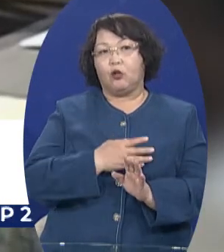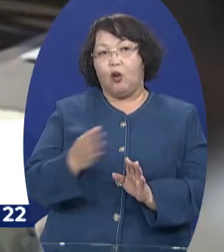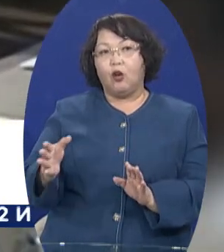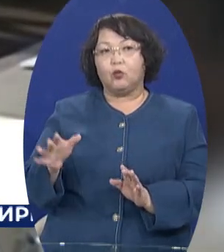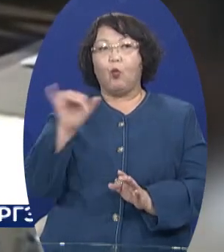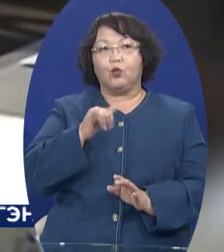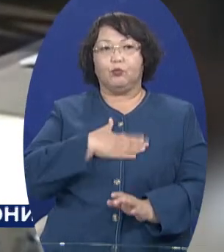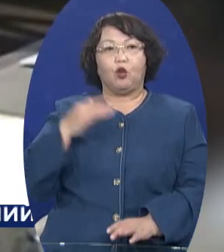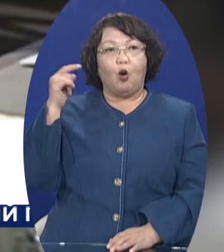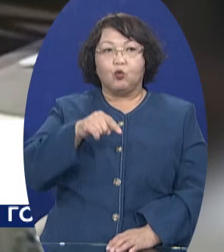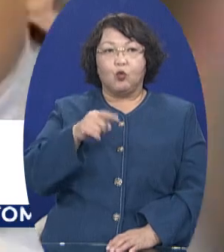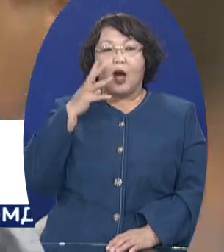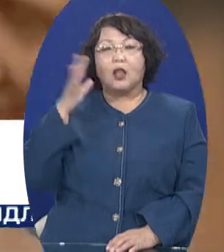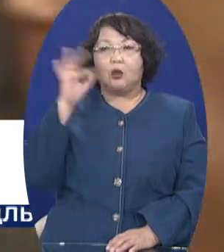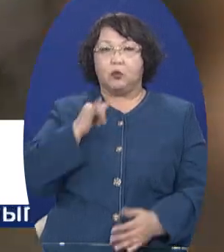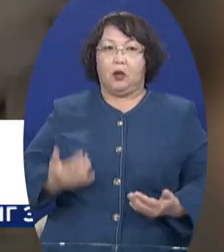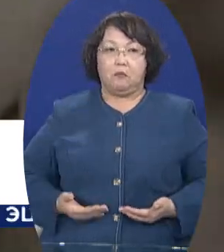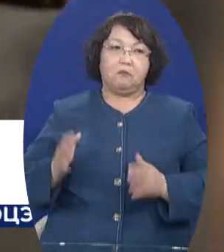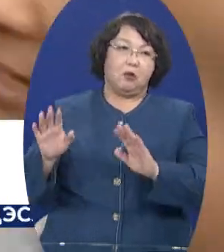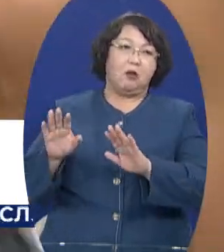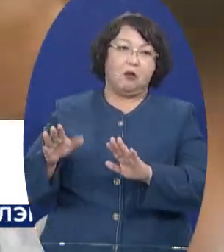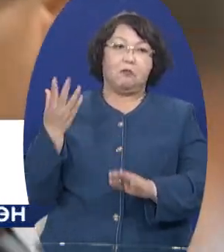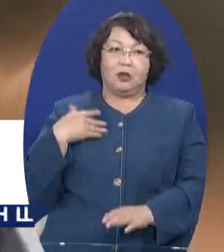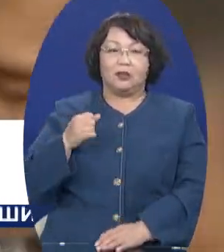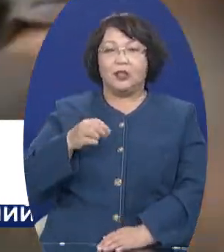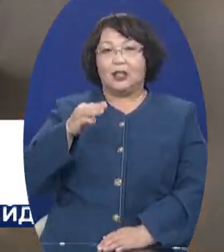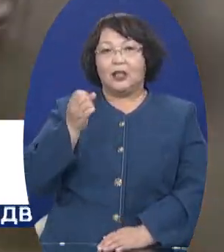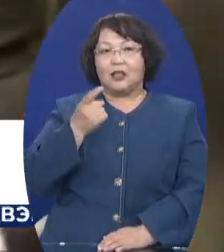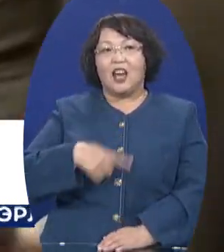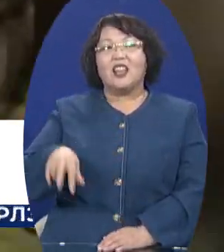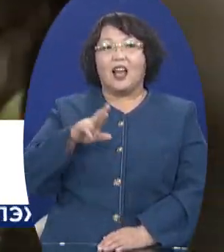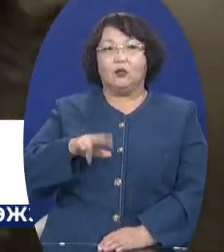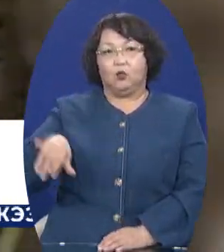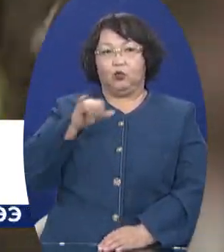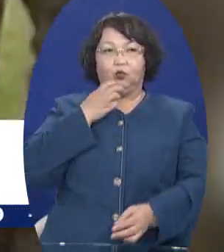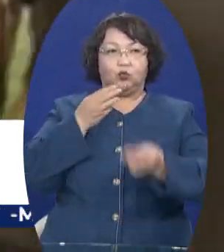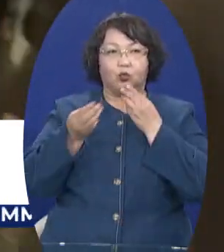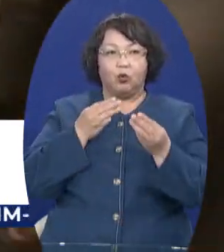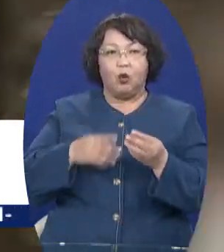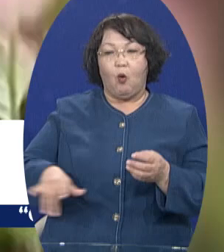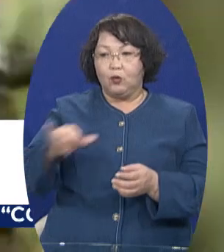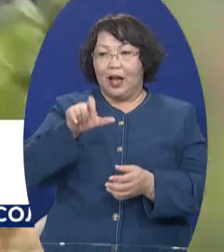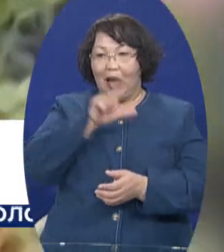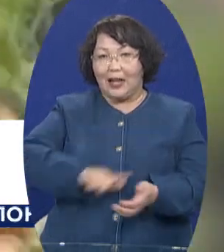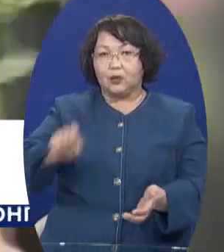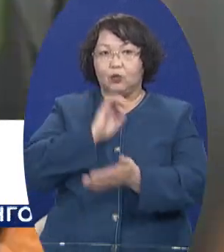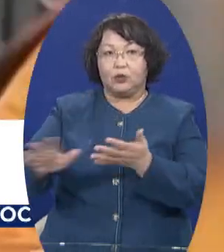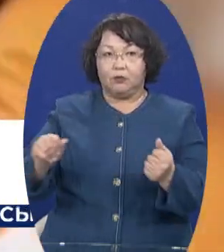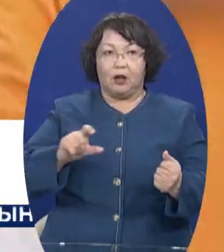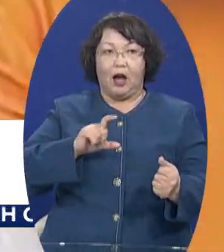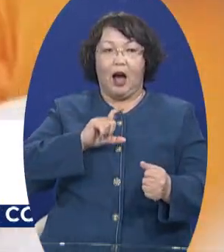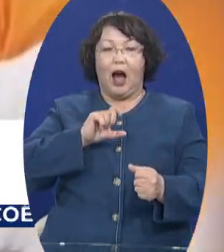очилгүй гадны улс оронд амьдарч байсан юм а. Тайландын шүүх улсаас газар худалдаж авахдаа албан тушаалаа хэтрүүлэн ашигласан гэх хэрэгт